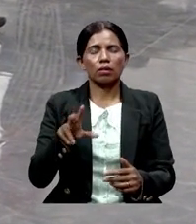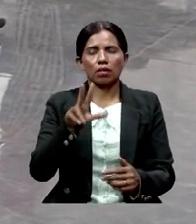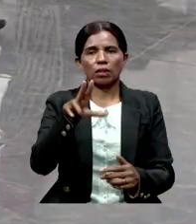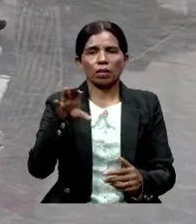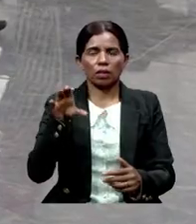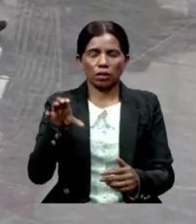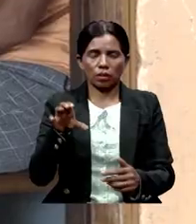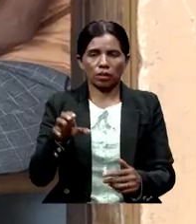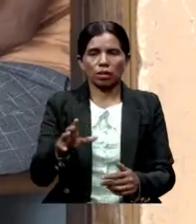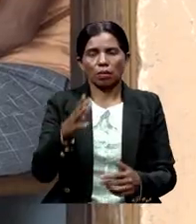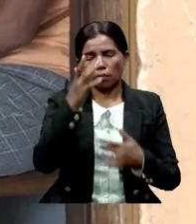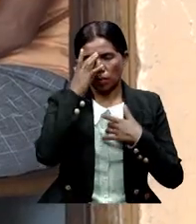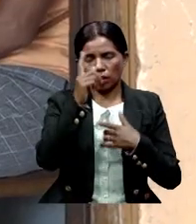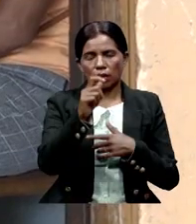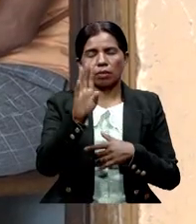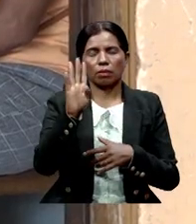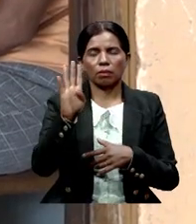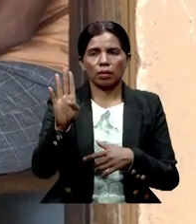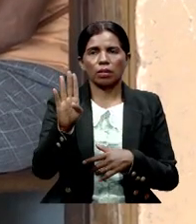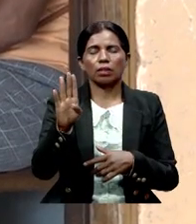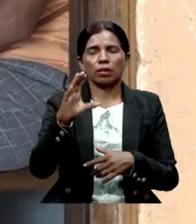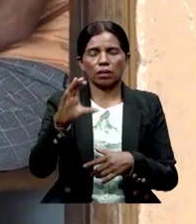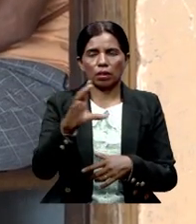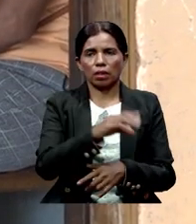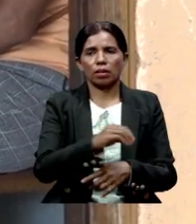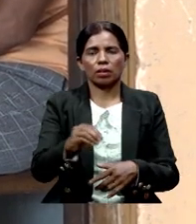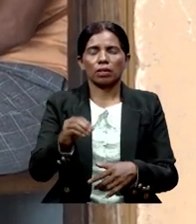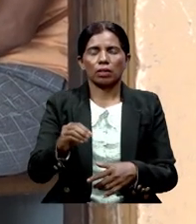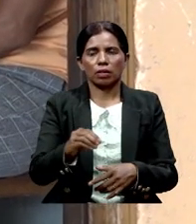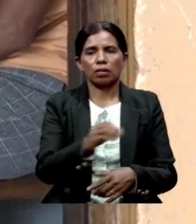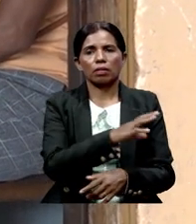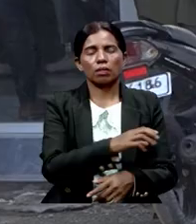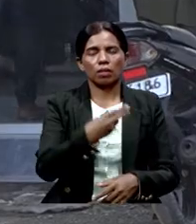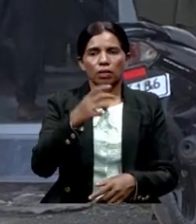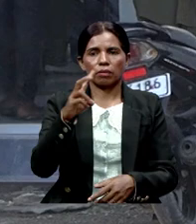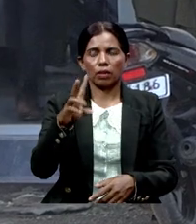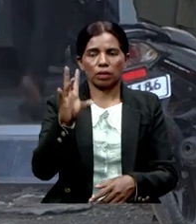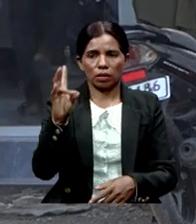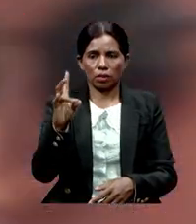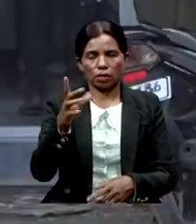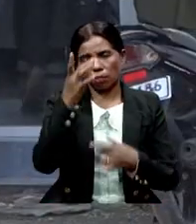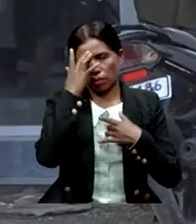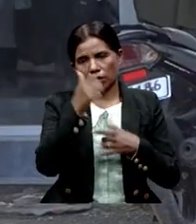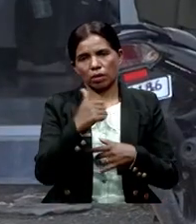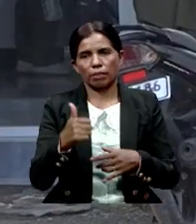TBC tolu nulu resin HIV sida hitu dengue lima no moras seluktan. Selina Lopes, Dilma Suzeti, GMN.